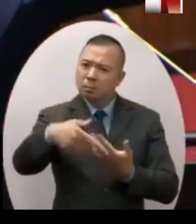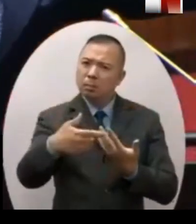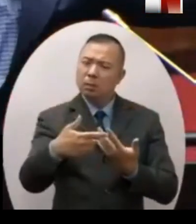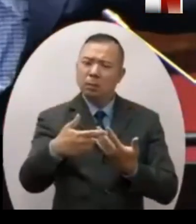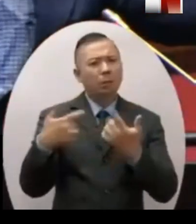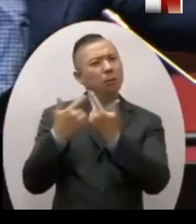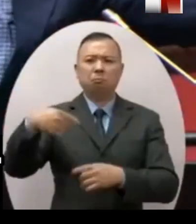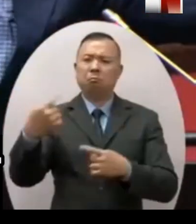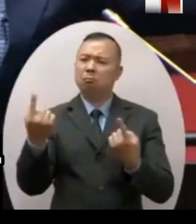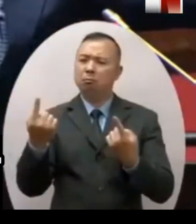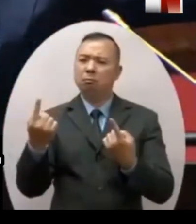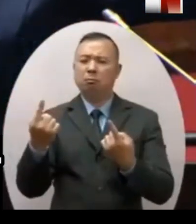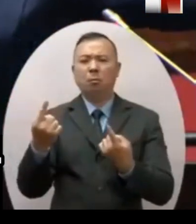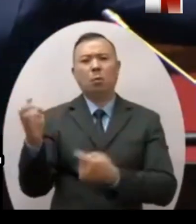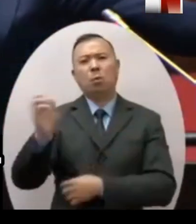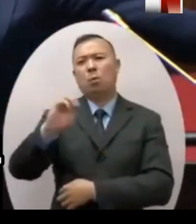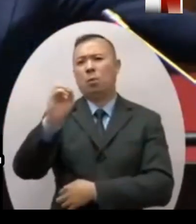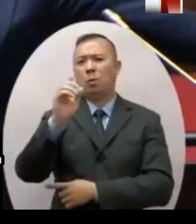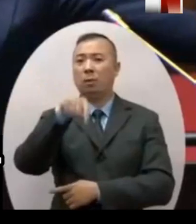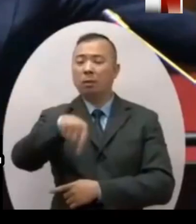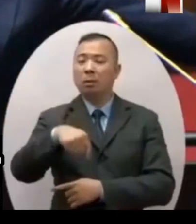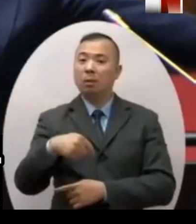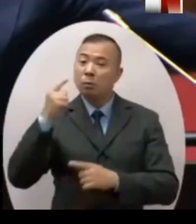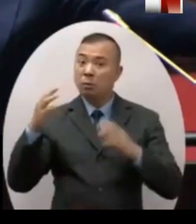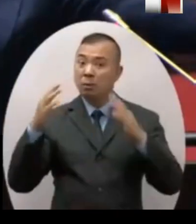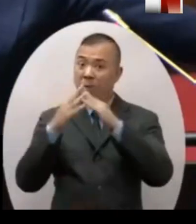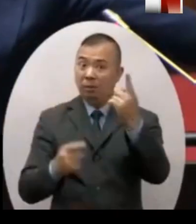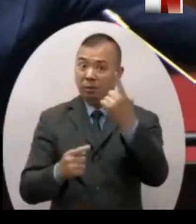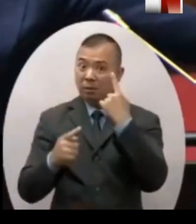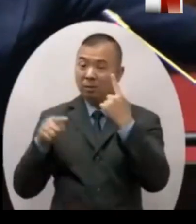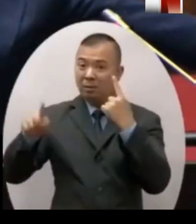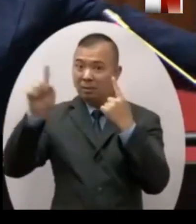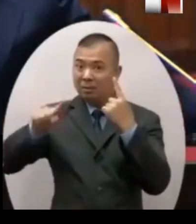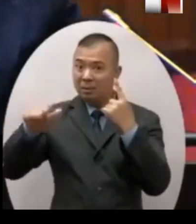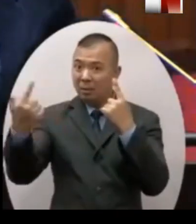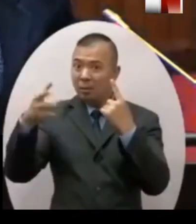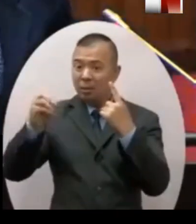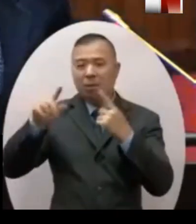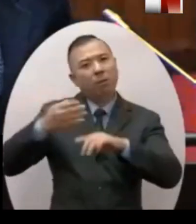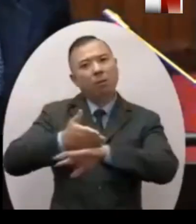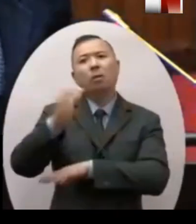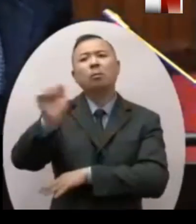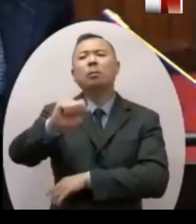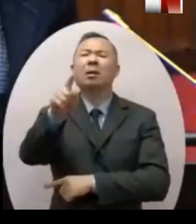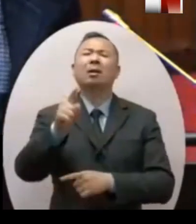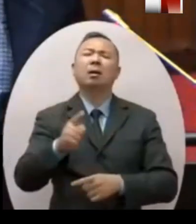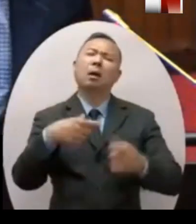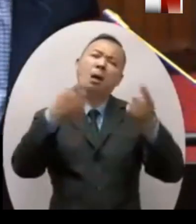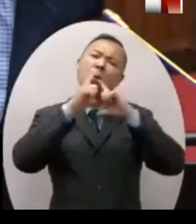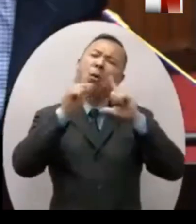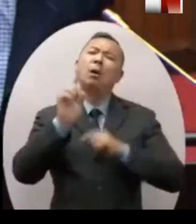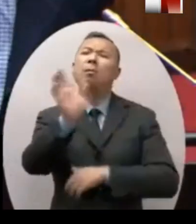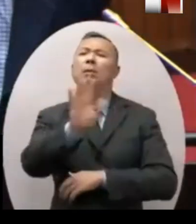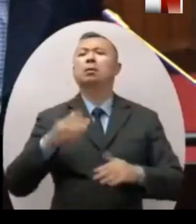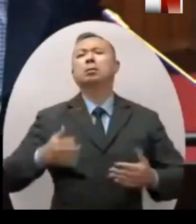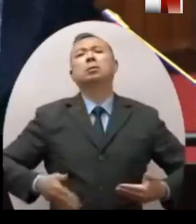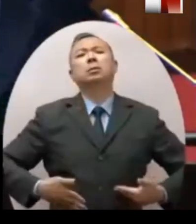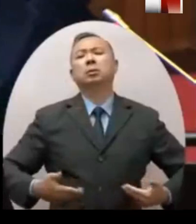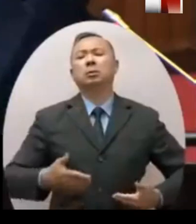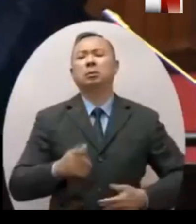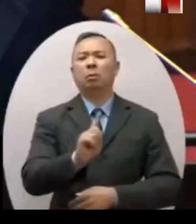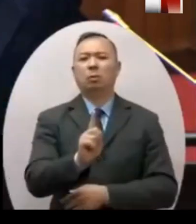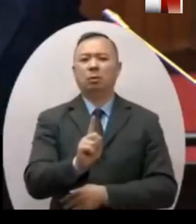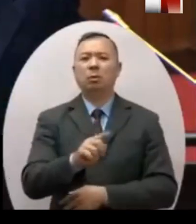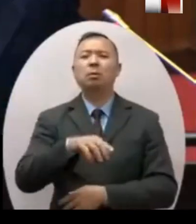些几乎没啊。他房价不能超过1200万了，几乎是这样。 我们那个是 啊，来，听我讲，不要急，我还没这样讲，好，不要急